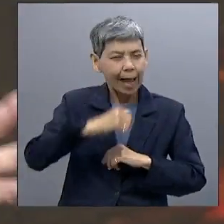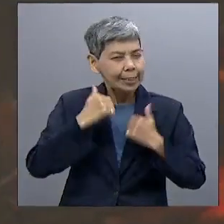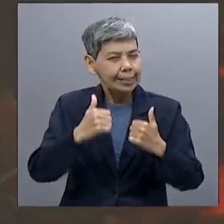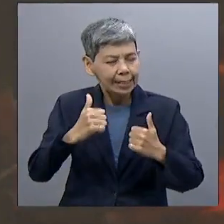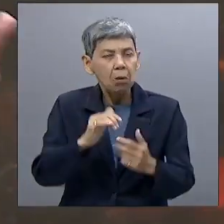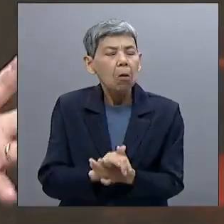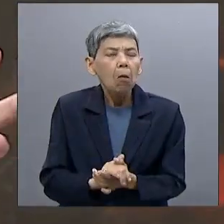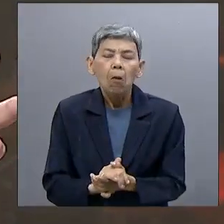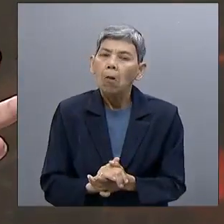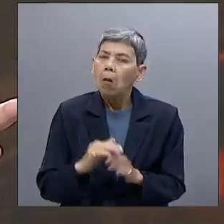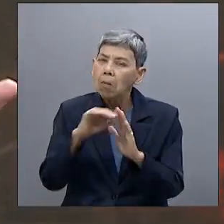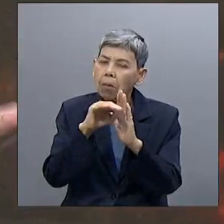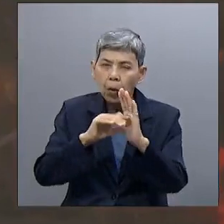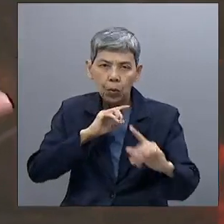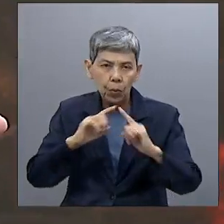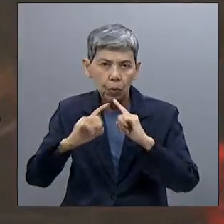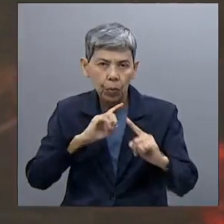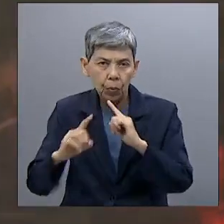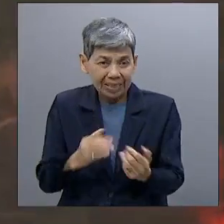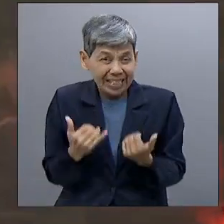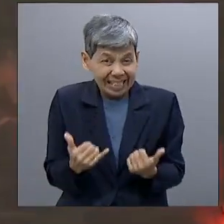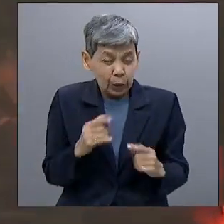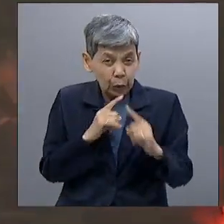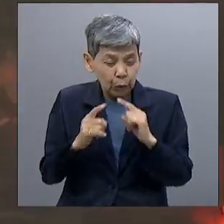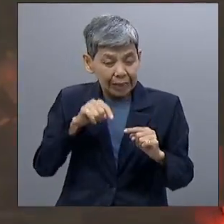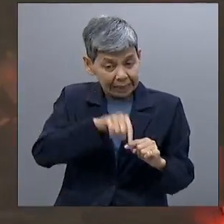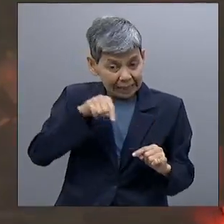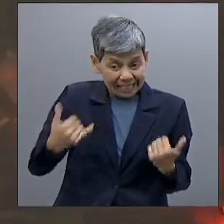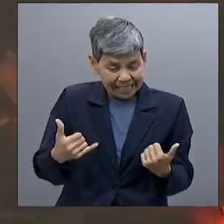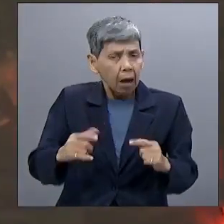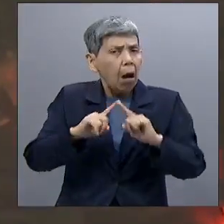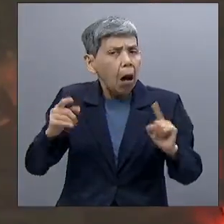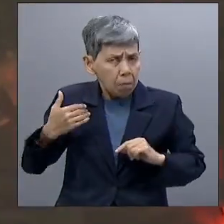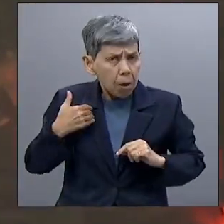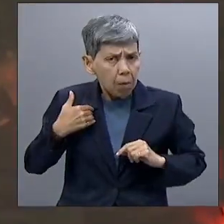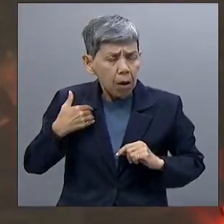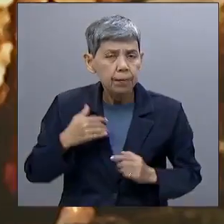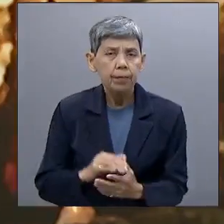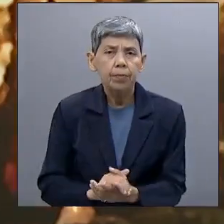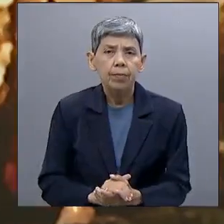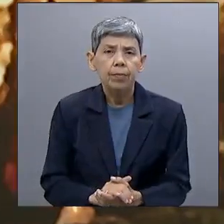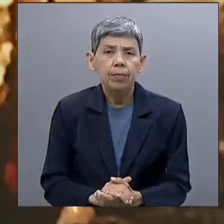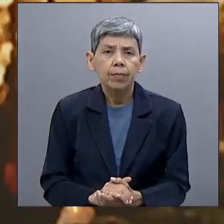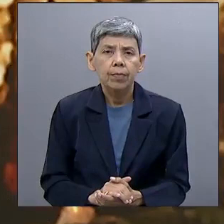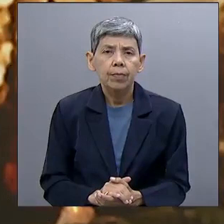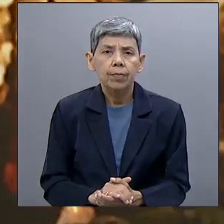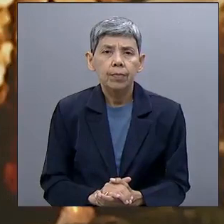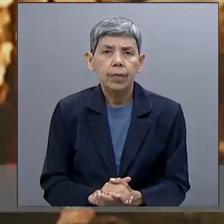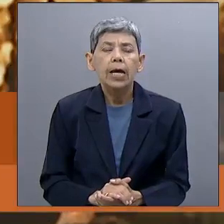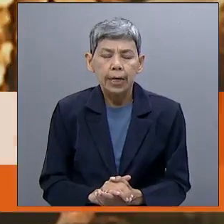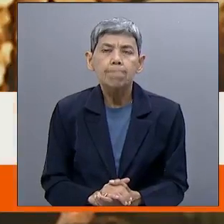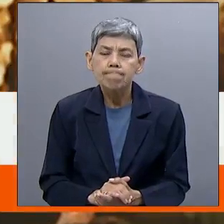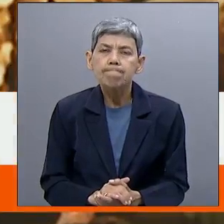ถานการณ์เงื่อนไขในการเจรจาณขณะนั้นเนี่ยมันแตกต่างจากณวันนี้ยังไงบ้างคะ เท่า